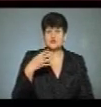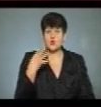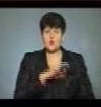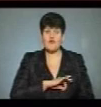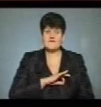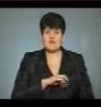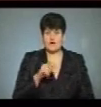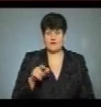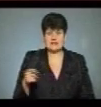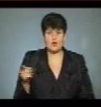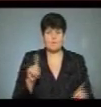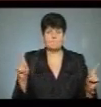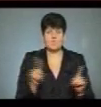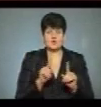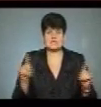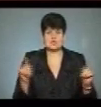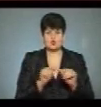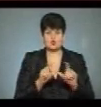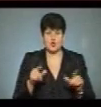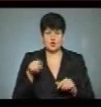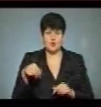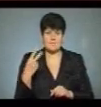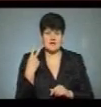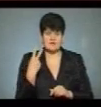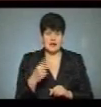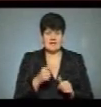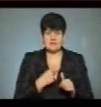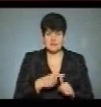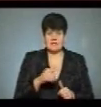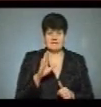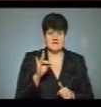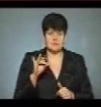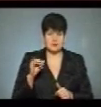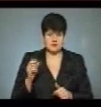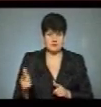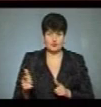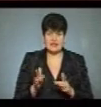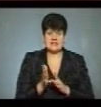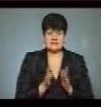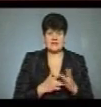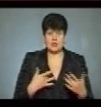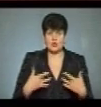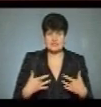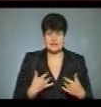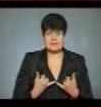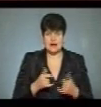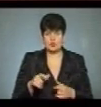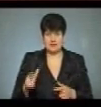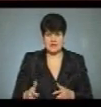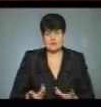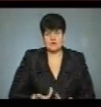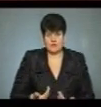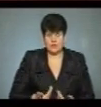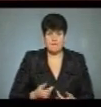Вихованців Тернопільської музичної школи номер 2 імені Михайла Вербицького підготували різдвяний концерт для людей, які проживають у Петриківському